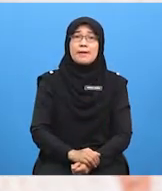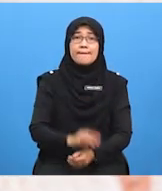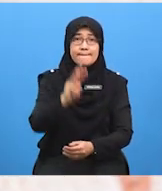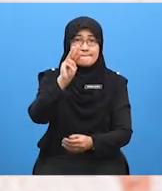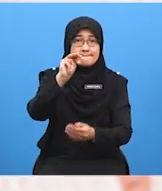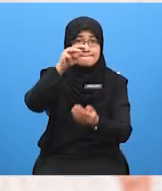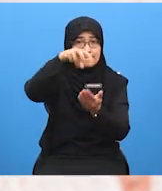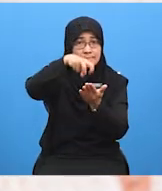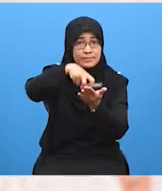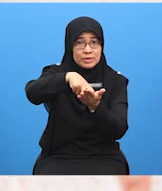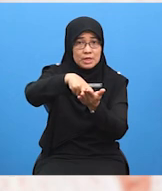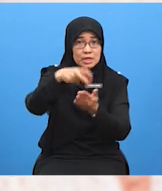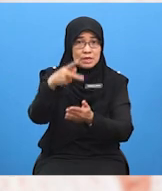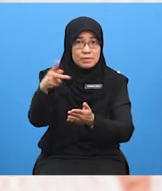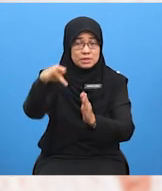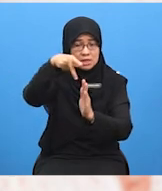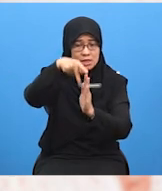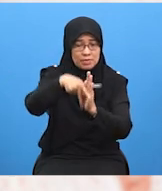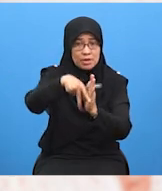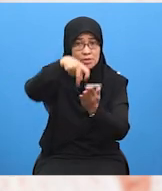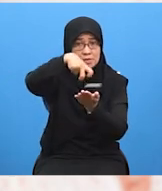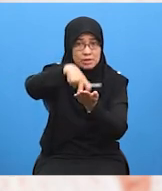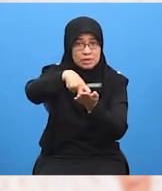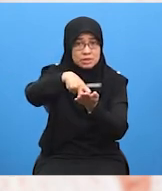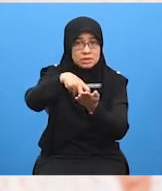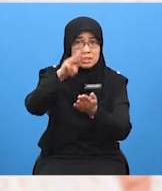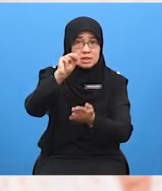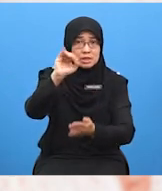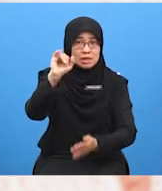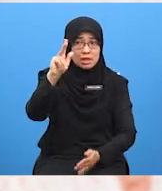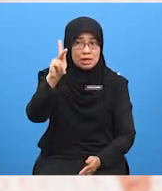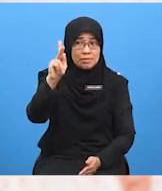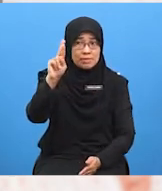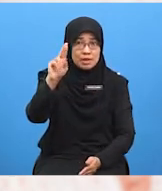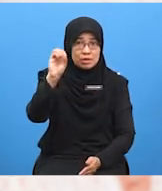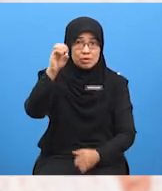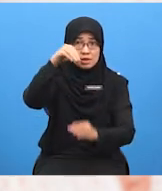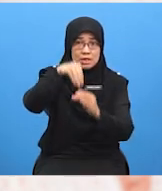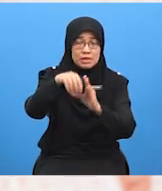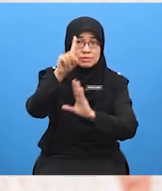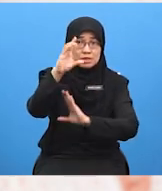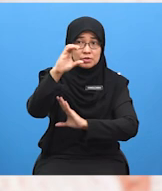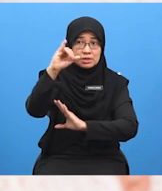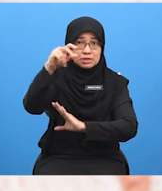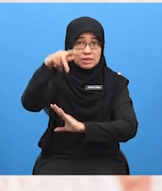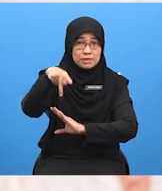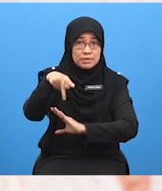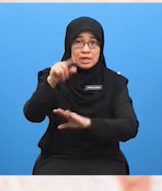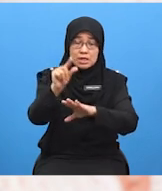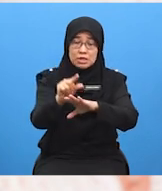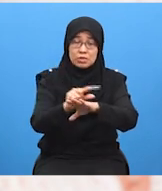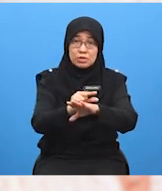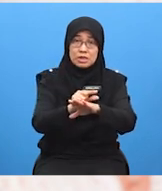Mikro pemproses adalah peranti pemprosesan mikro dalam satu chip. Peranti ini digunakan